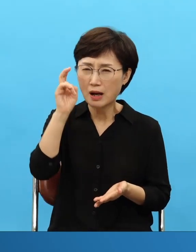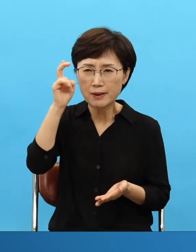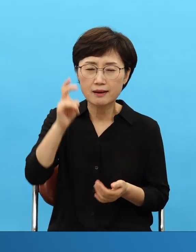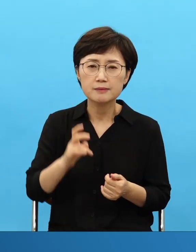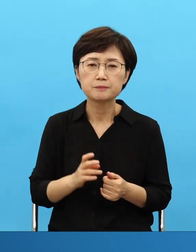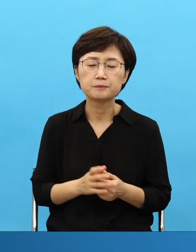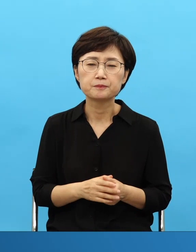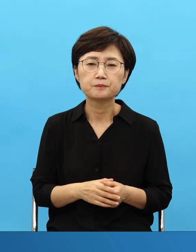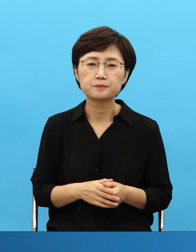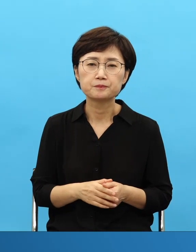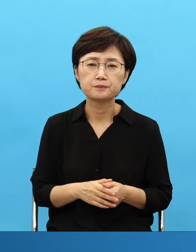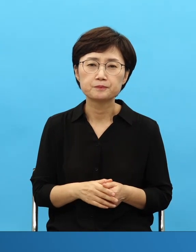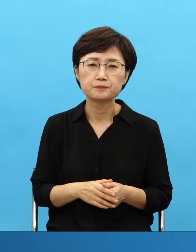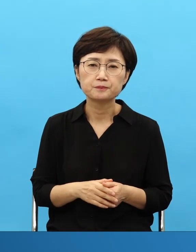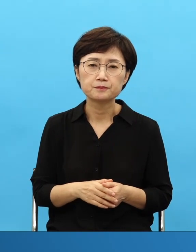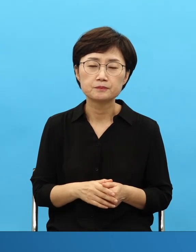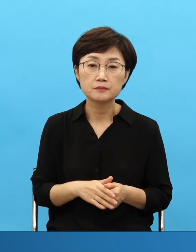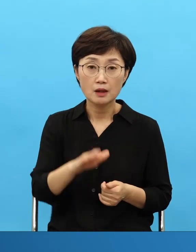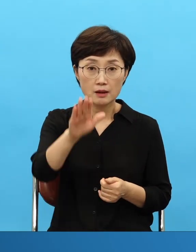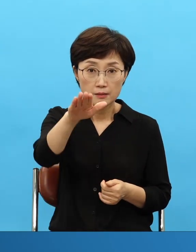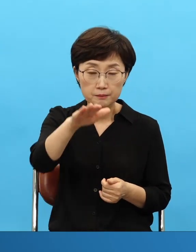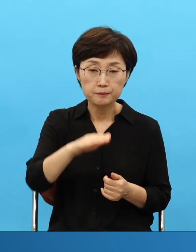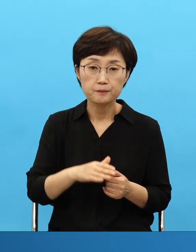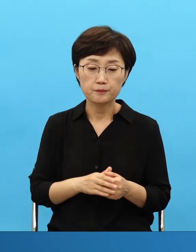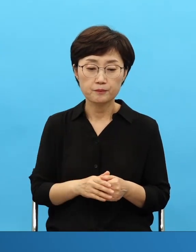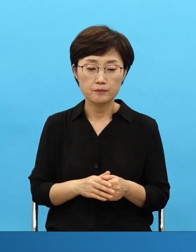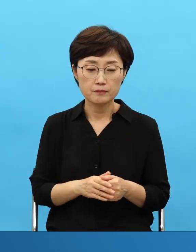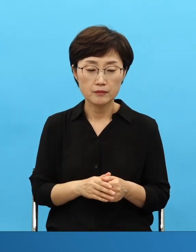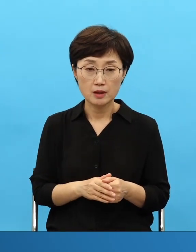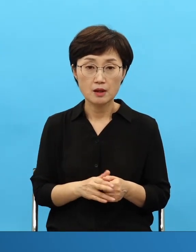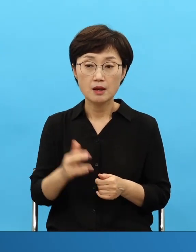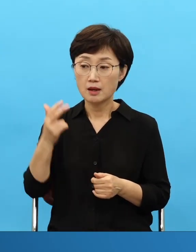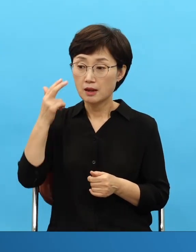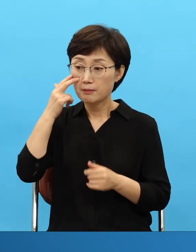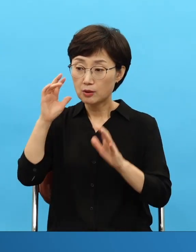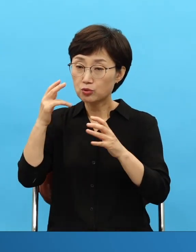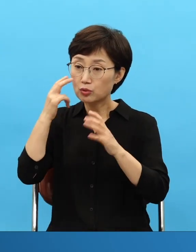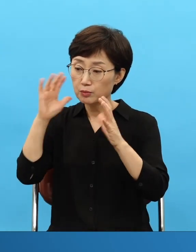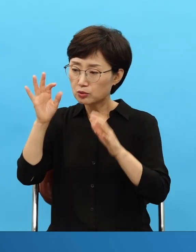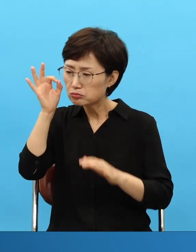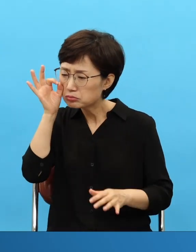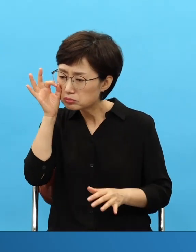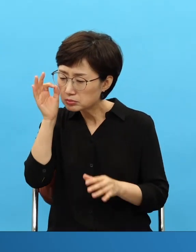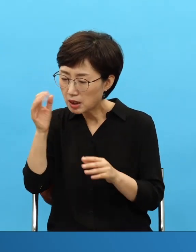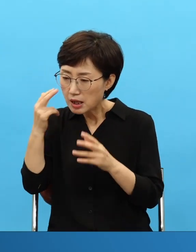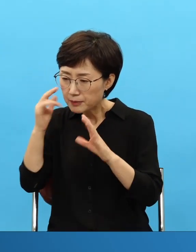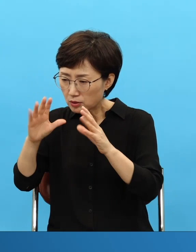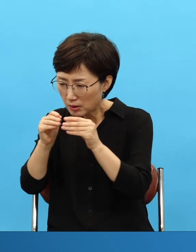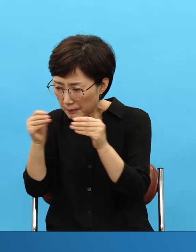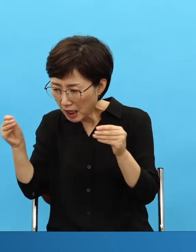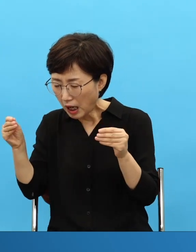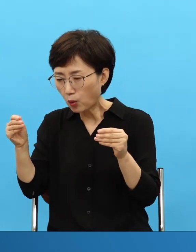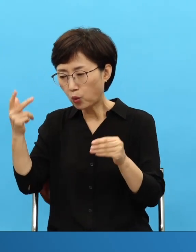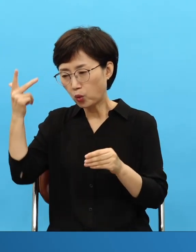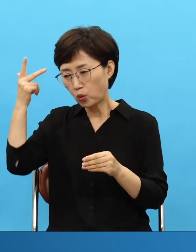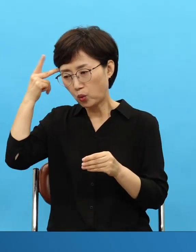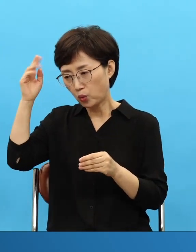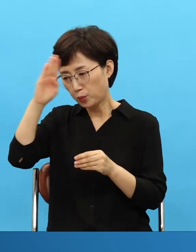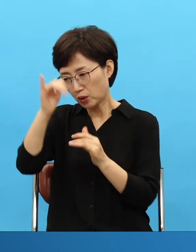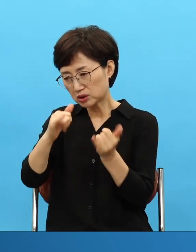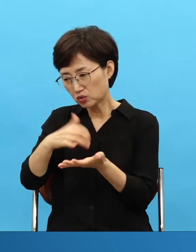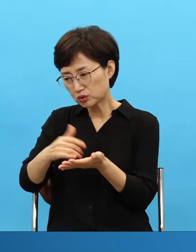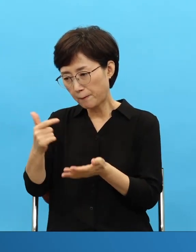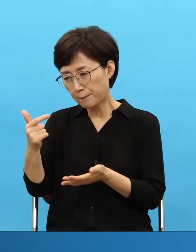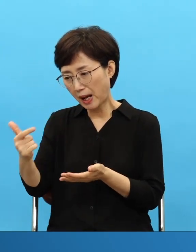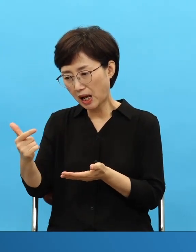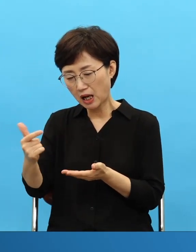remnants find it hard to believe. 무엇 때문에 미국에 정신병자가 세계에서 제일 많은 줄 아십니까? Do you know why it is that there